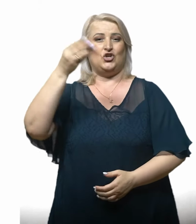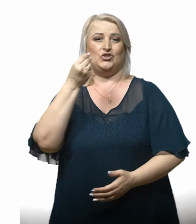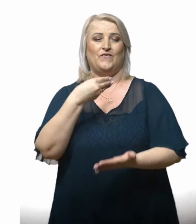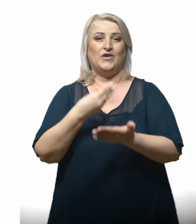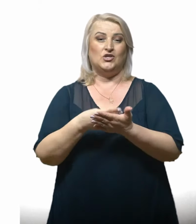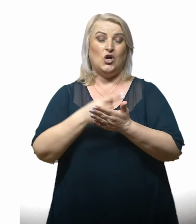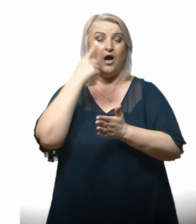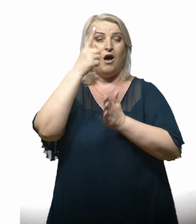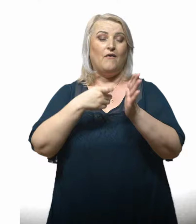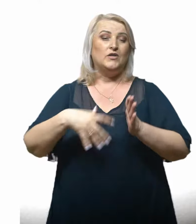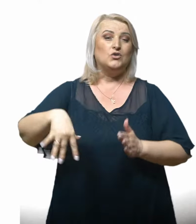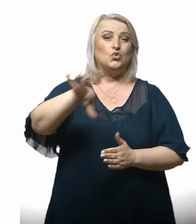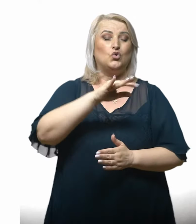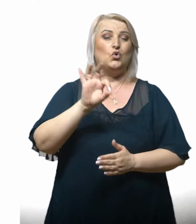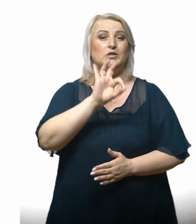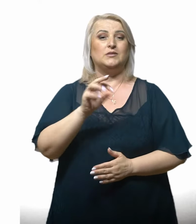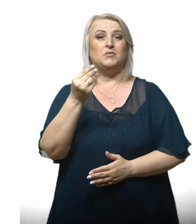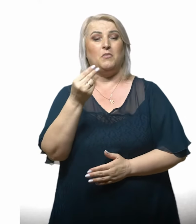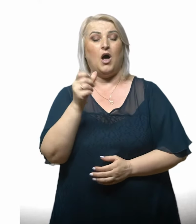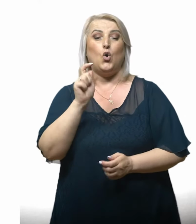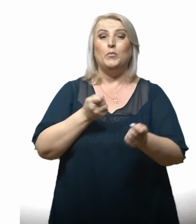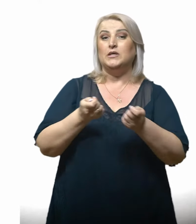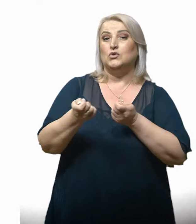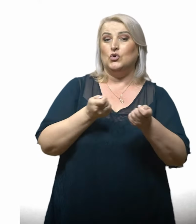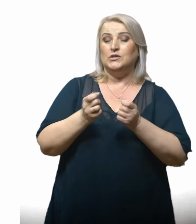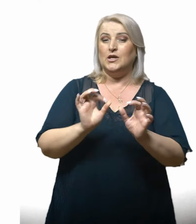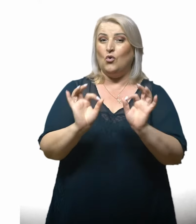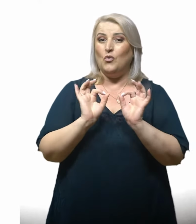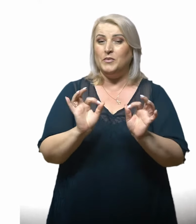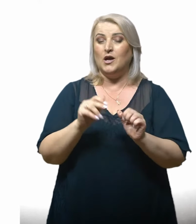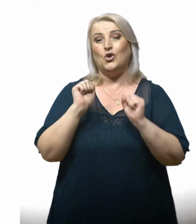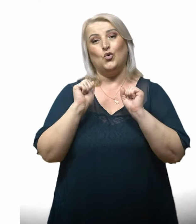și află totul despre bani, cum îi gestionezi